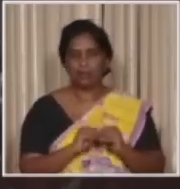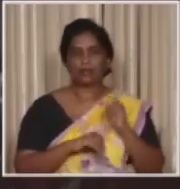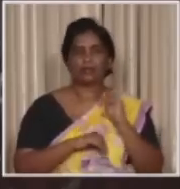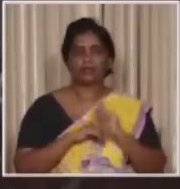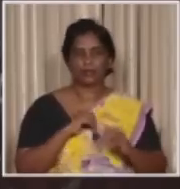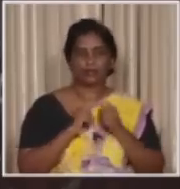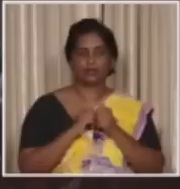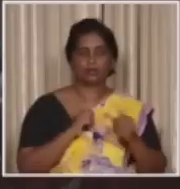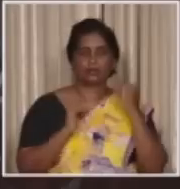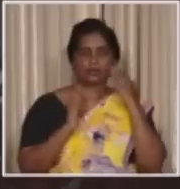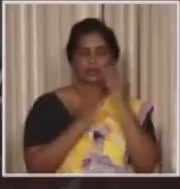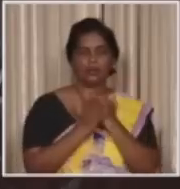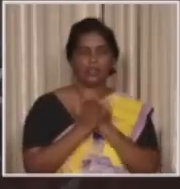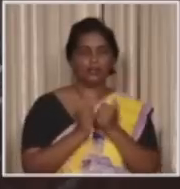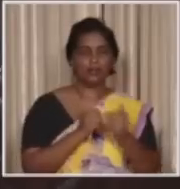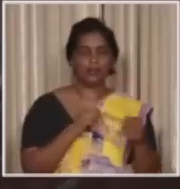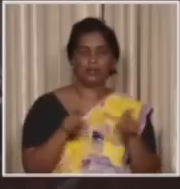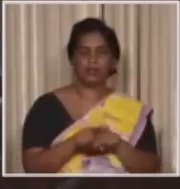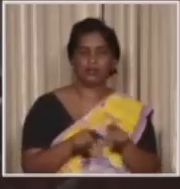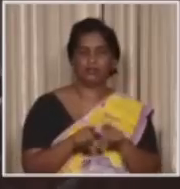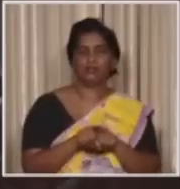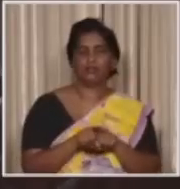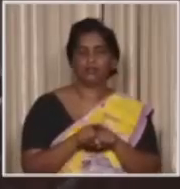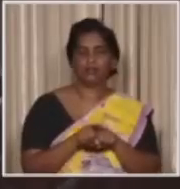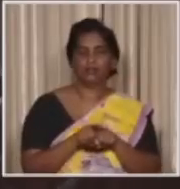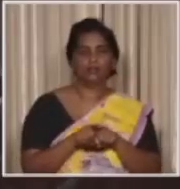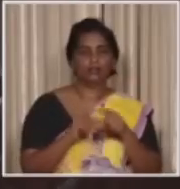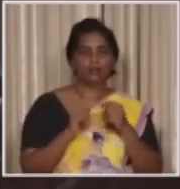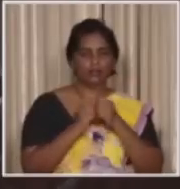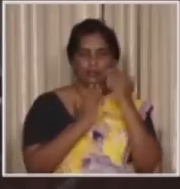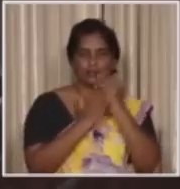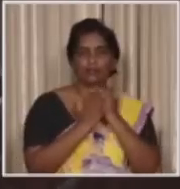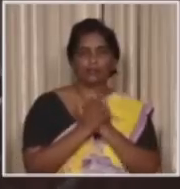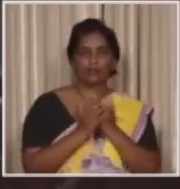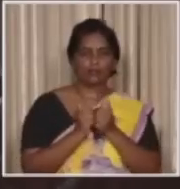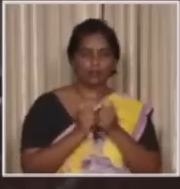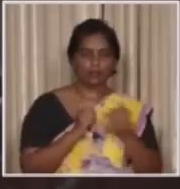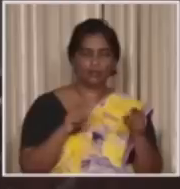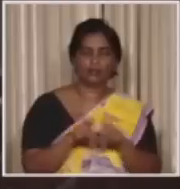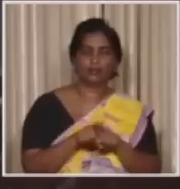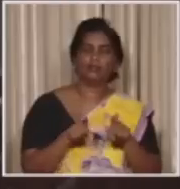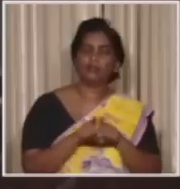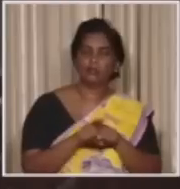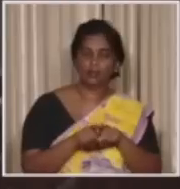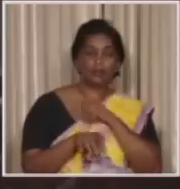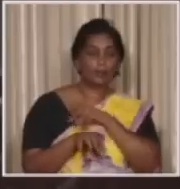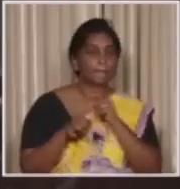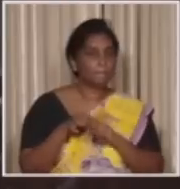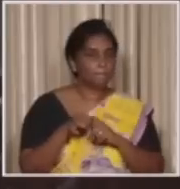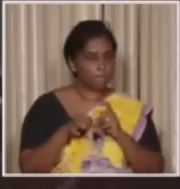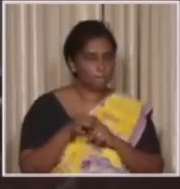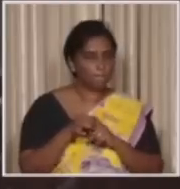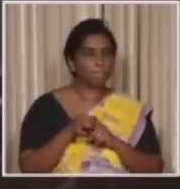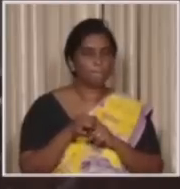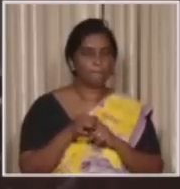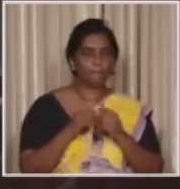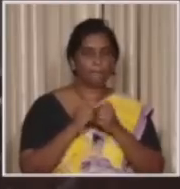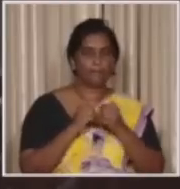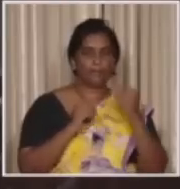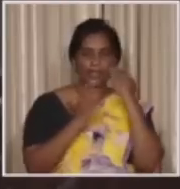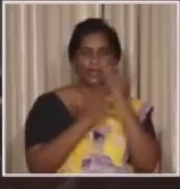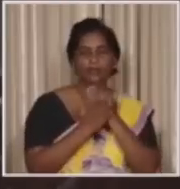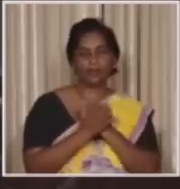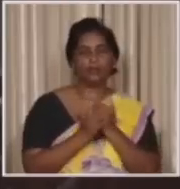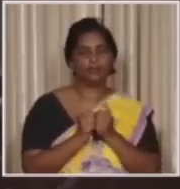ප්‍රශ්න අහනවා කියලා අපි දන්නවා. හැබැයි එහෙම වුණාට මේ ප්‍රශ්නයේදී අපි හැමතිස්සෙම ආංශික කාරක